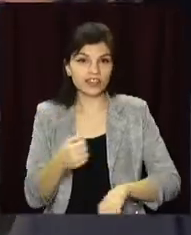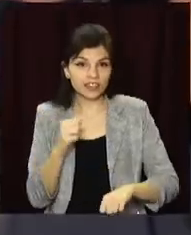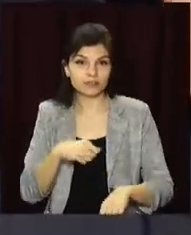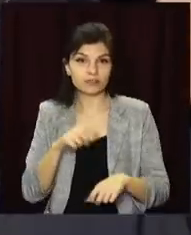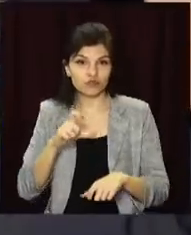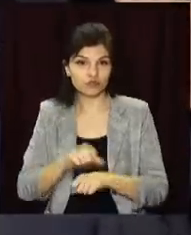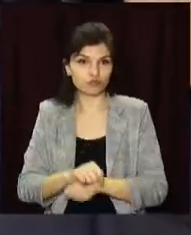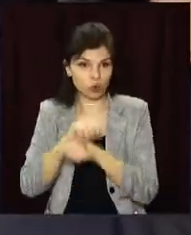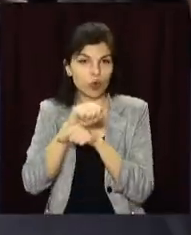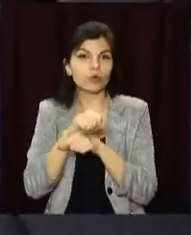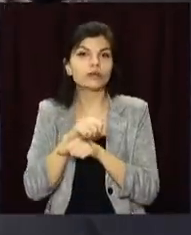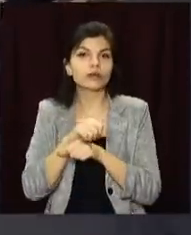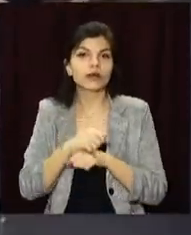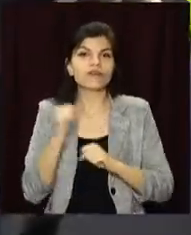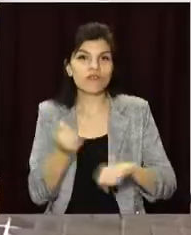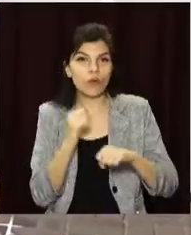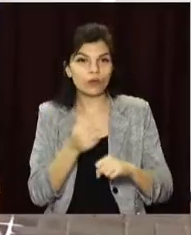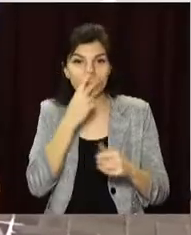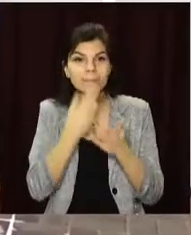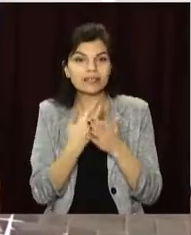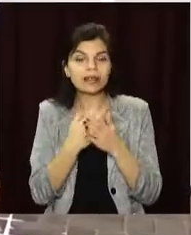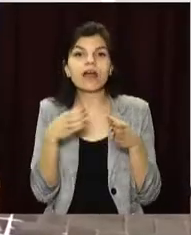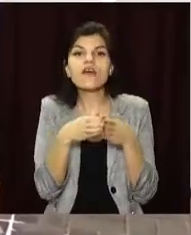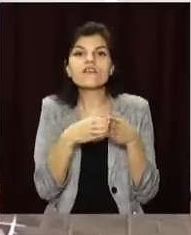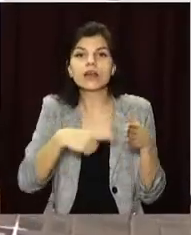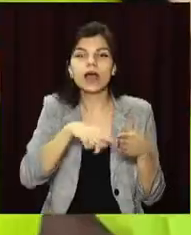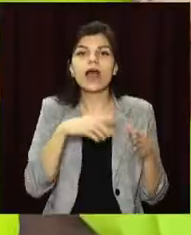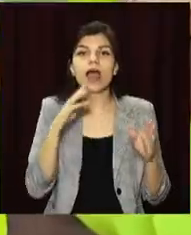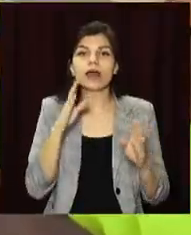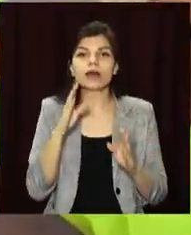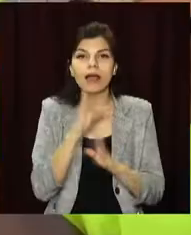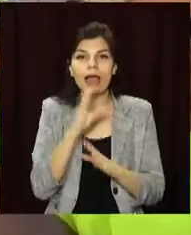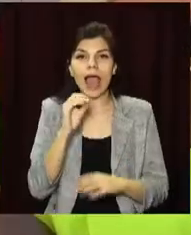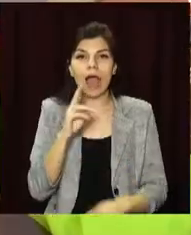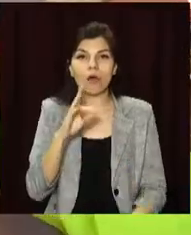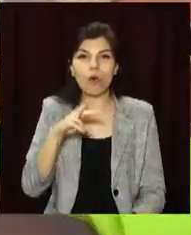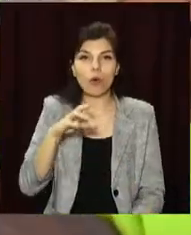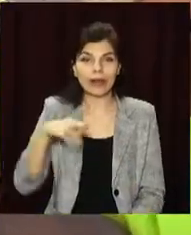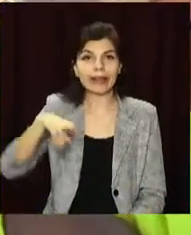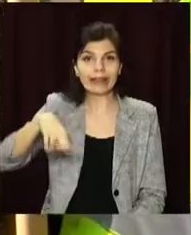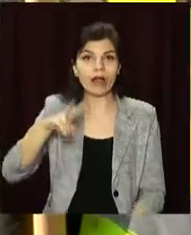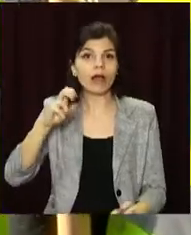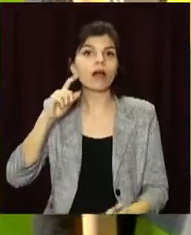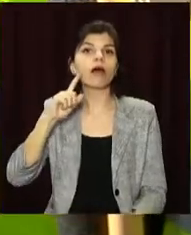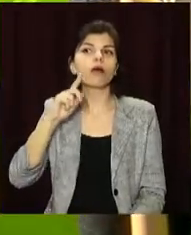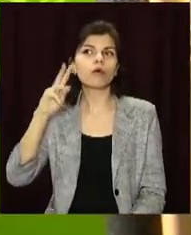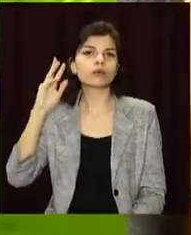Біля Кам'янської міськради зібралися двірники, представники фірми «Екологія Д», яка останні роки прибирала вулиці міста.